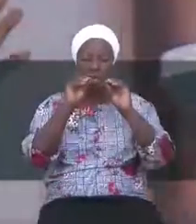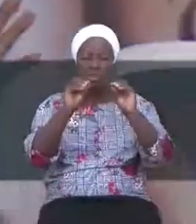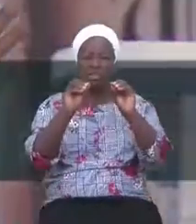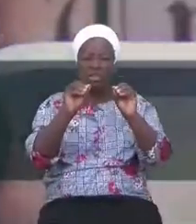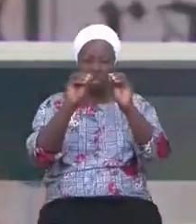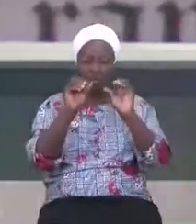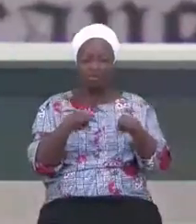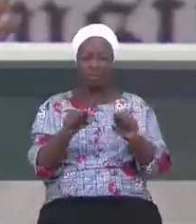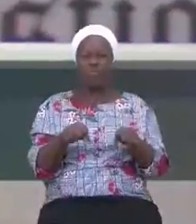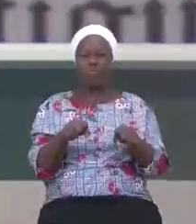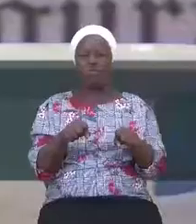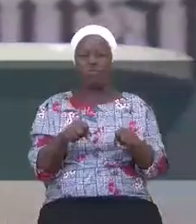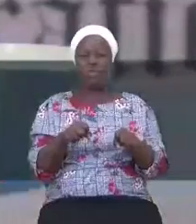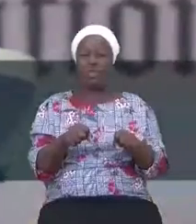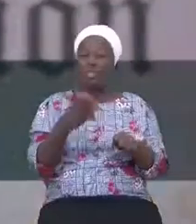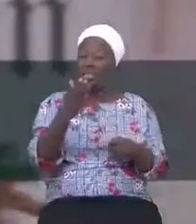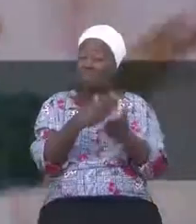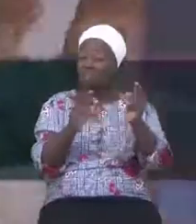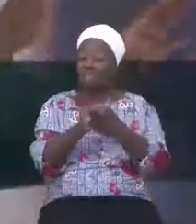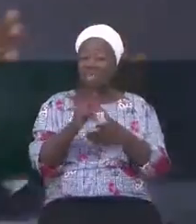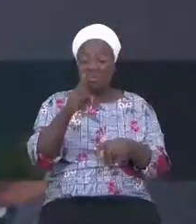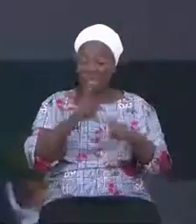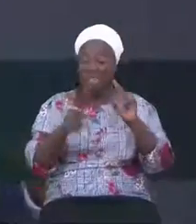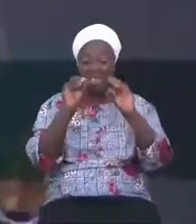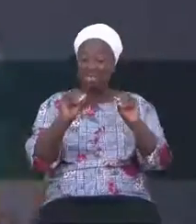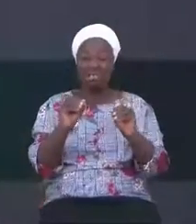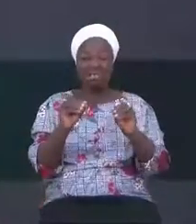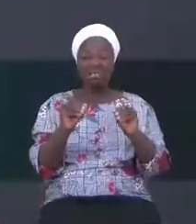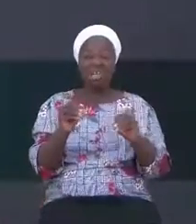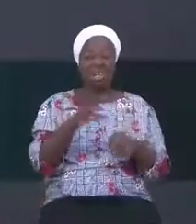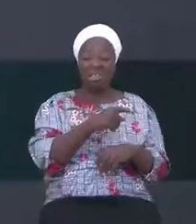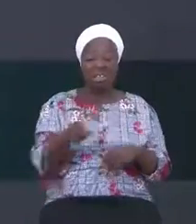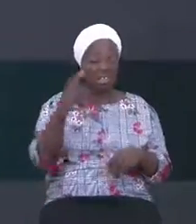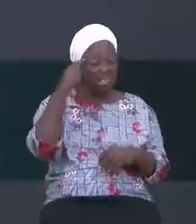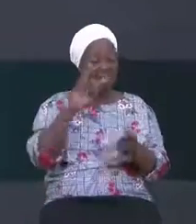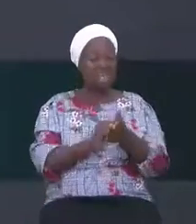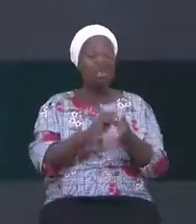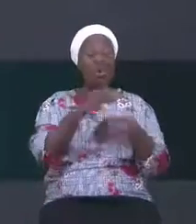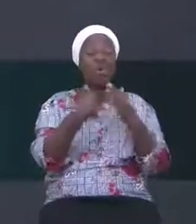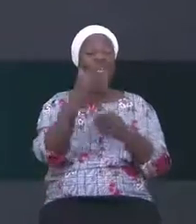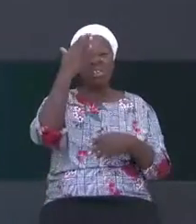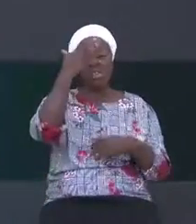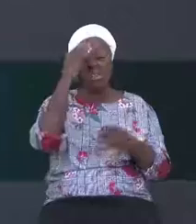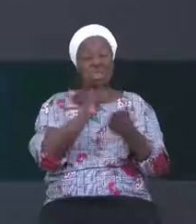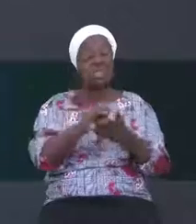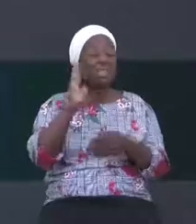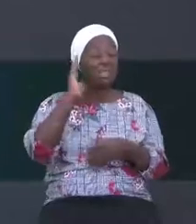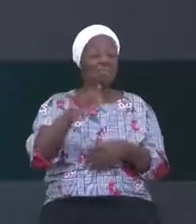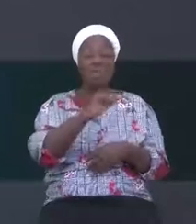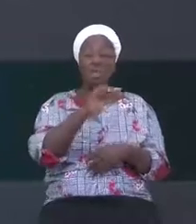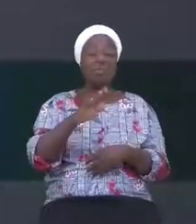certaines personnes qui ne sont pas enseignables. Elles pensent que toutes les connaissances dont elles auront